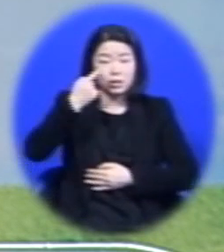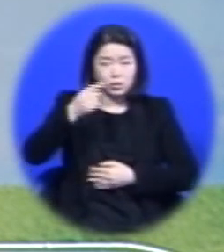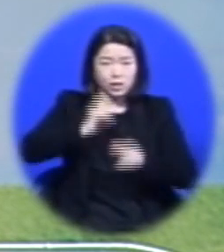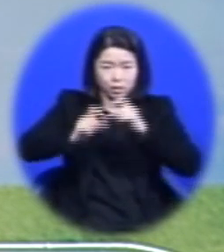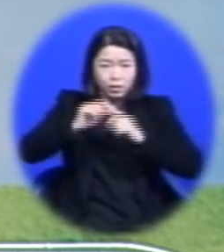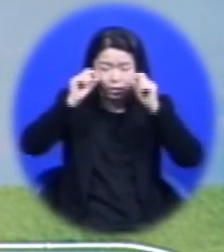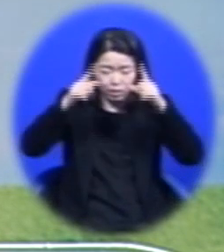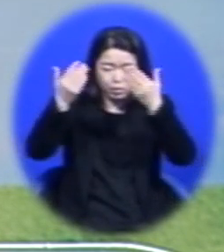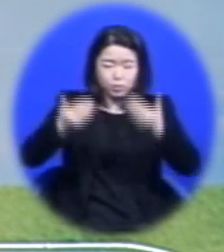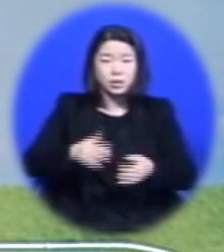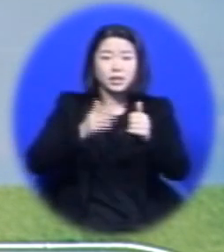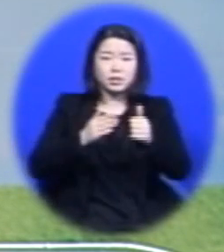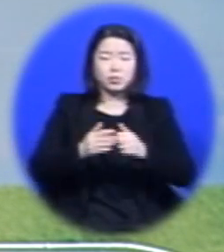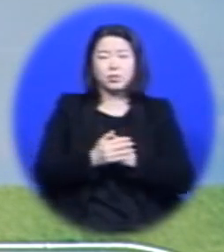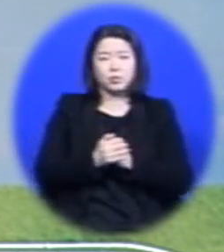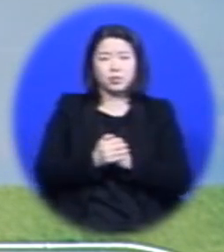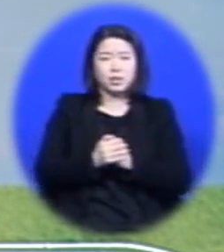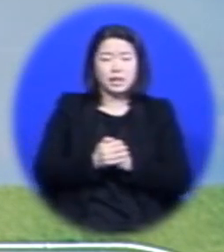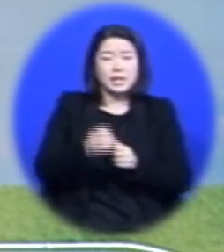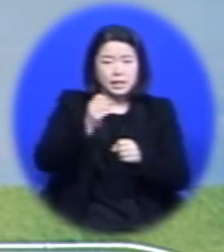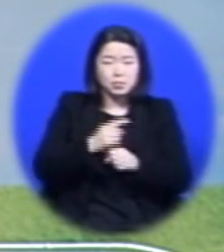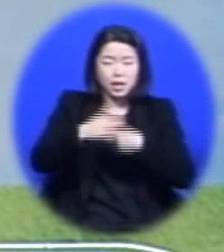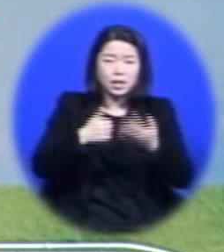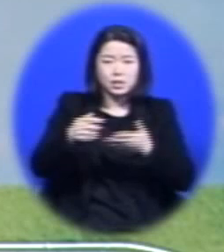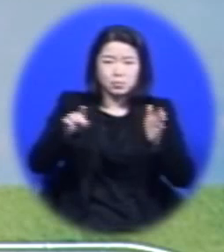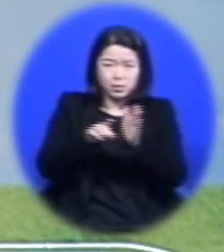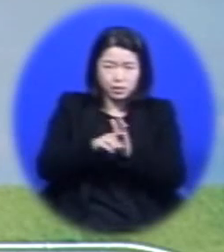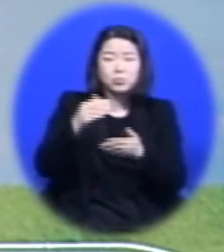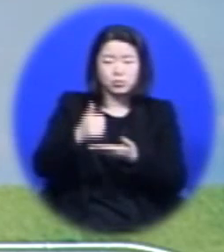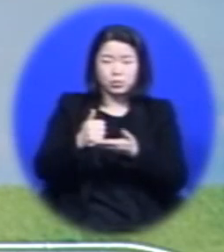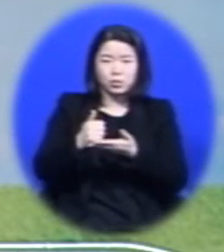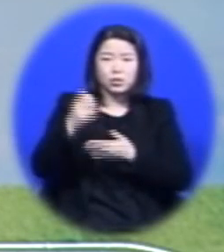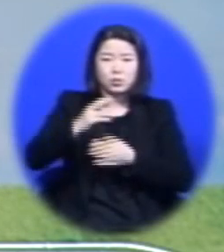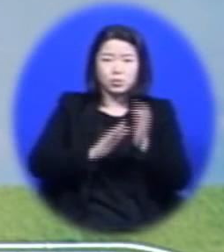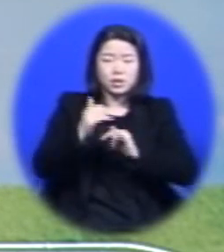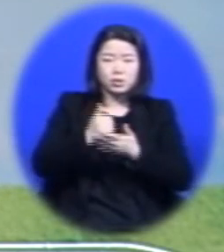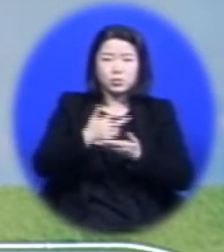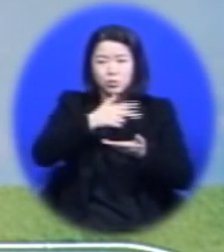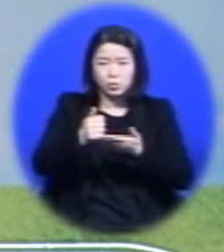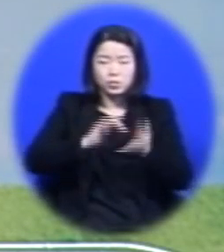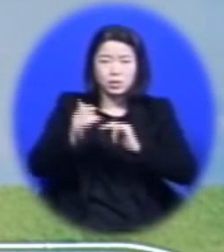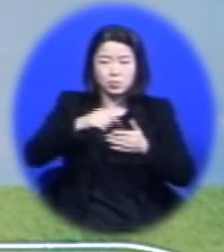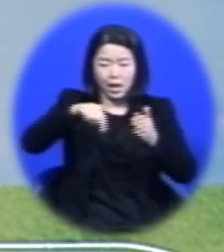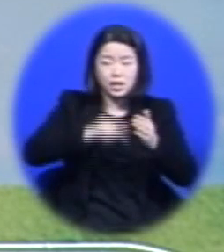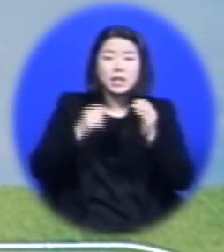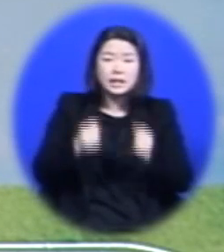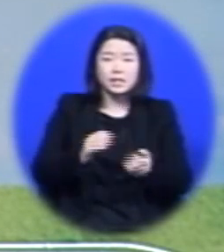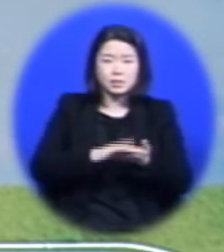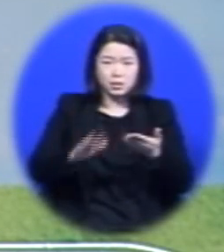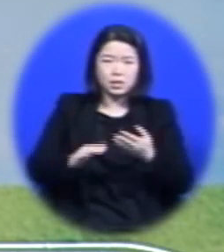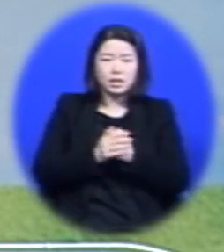더욱 열어 주시기를 기도 하세요 이미 다 하나님을 믿으시는 분 이고 예수님 주 예수님의 여러분 아니 계십니다